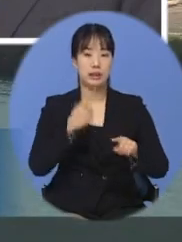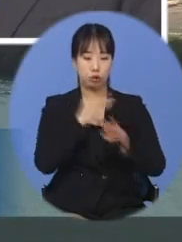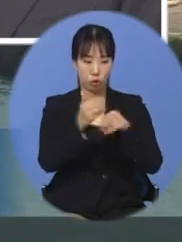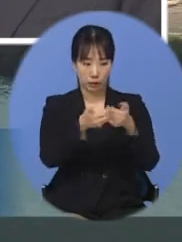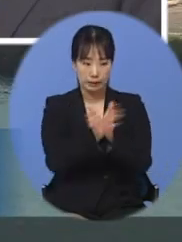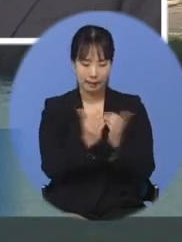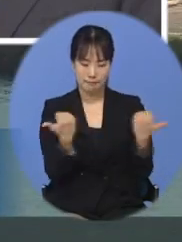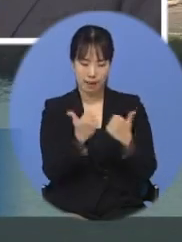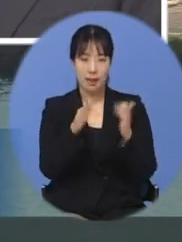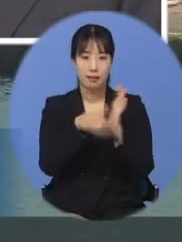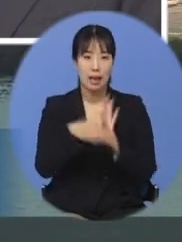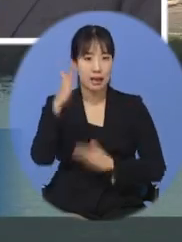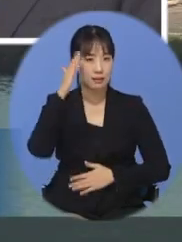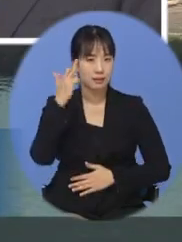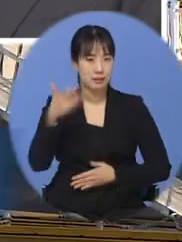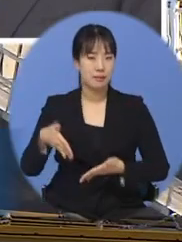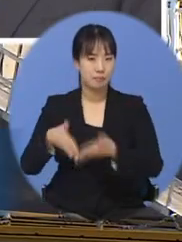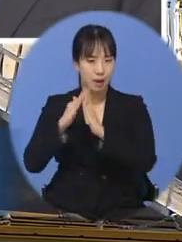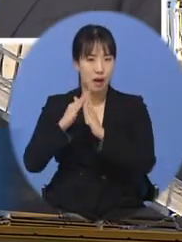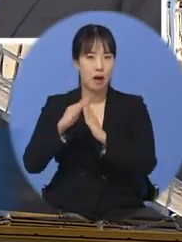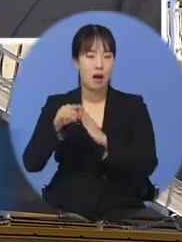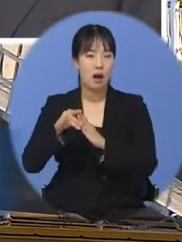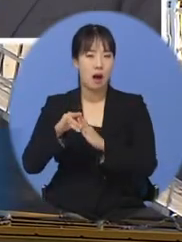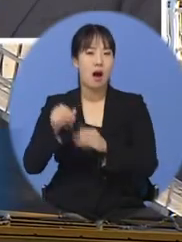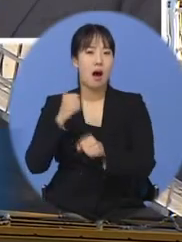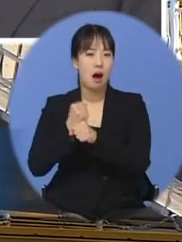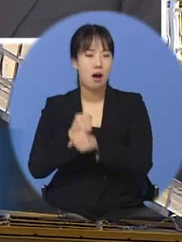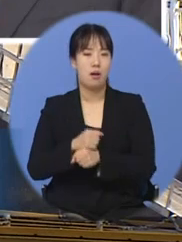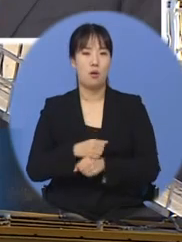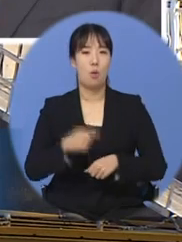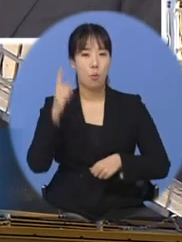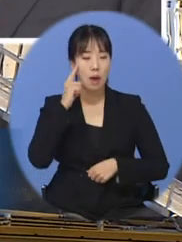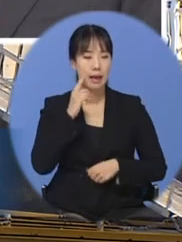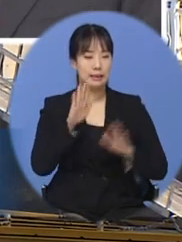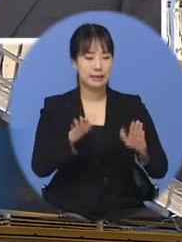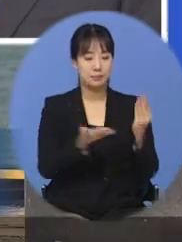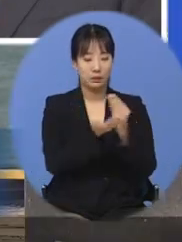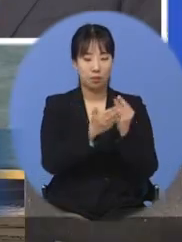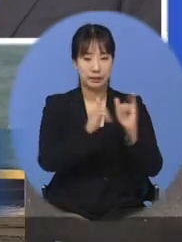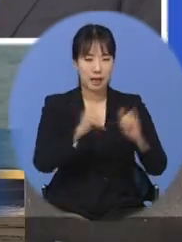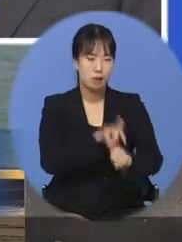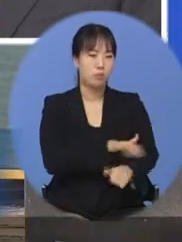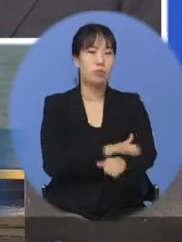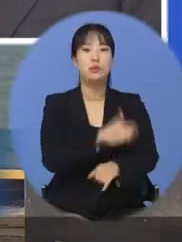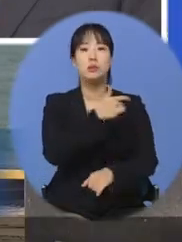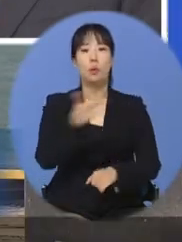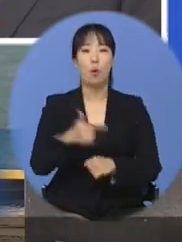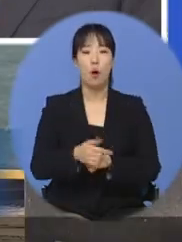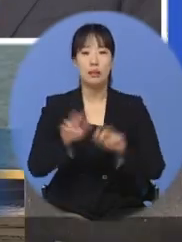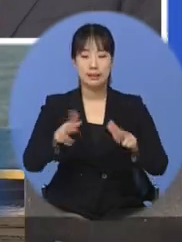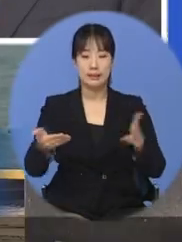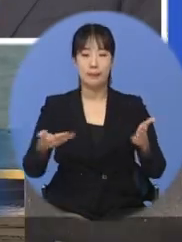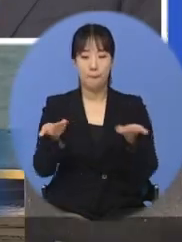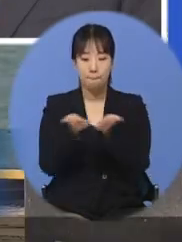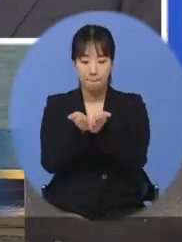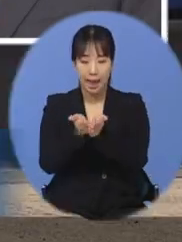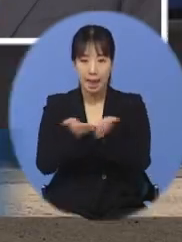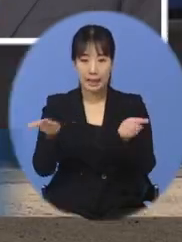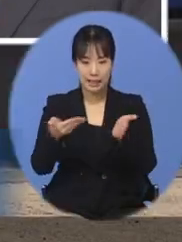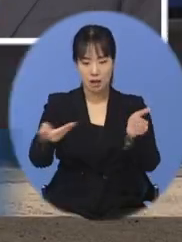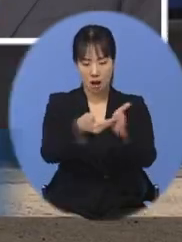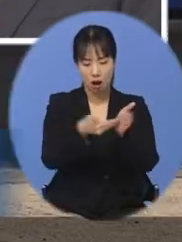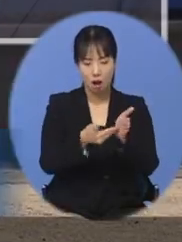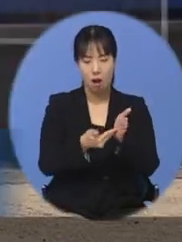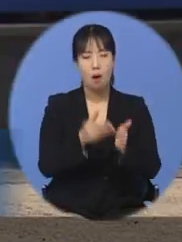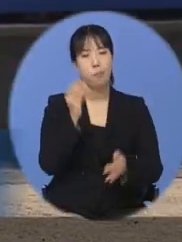이어서 흑산도를 비롯해서 섬 지역 주민들의 불편이 가중되고 있고 선박의 결항 일수가 1년 중 3분의 1에